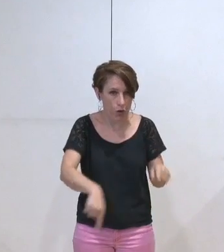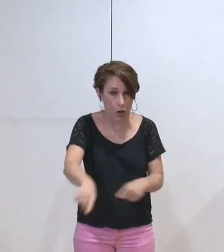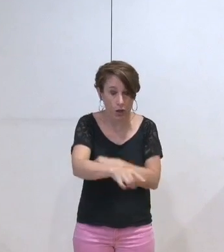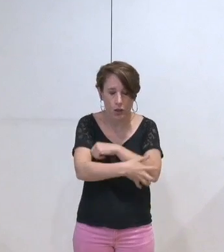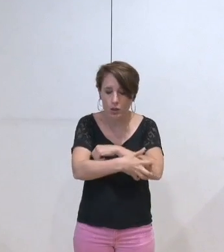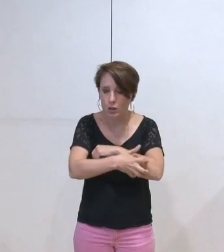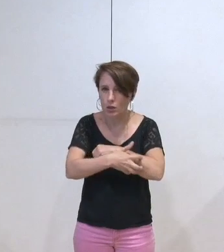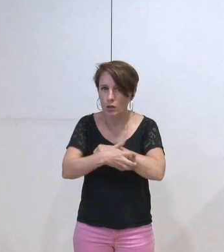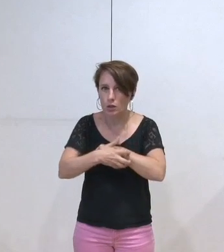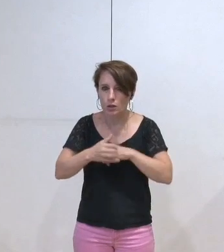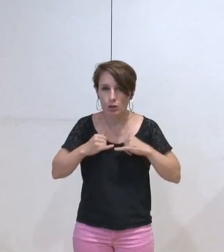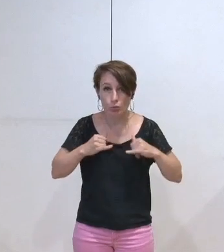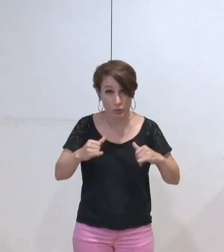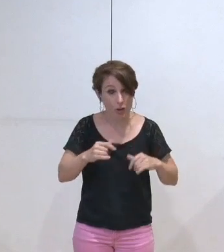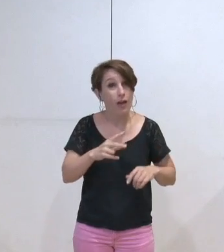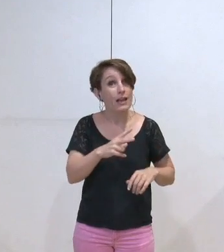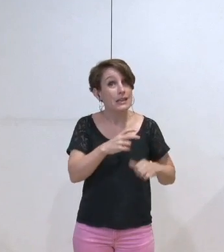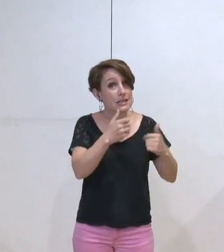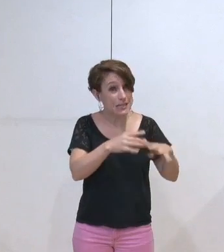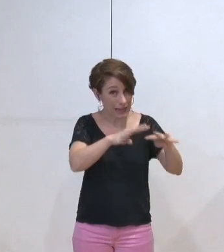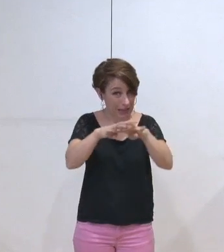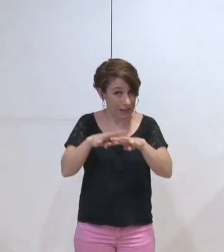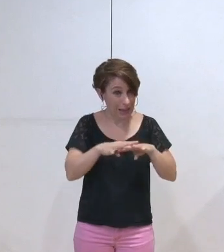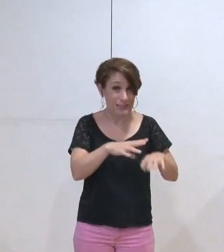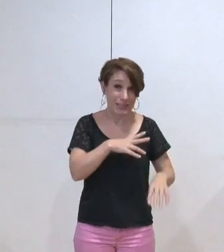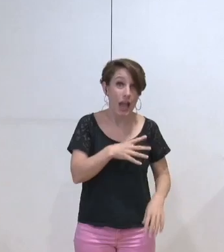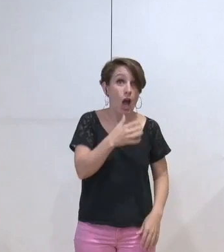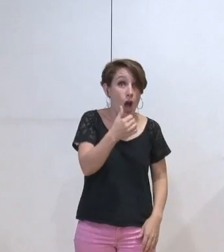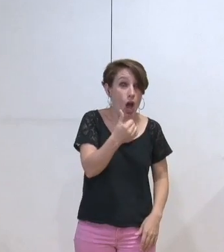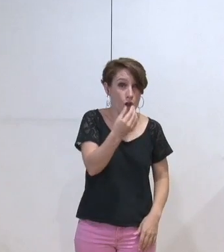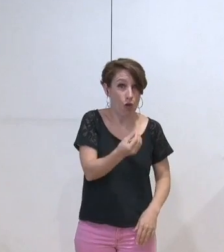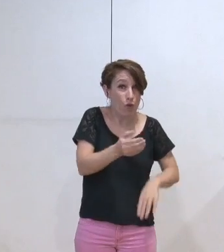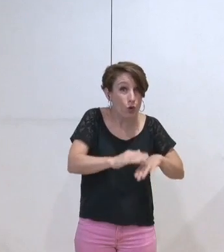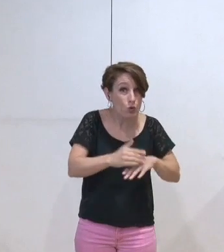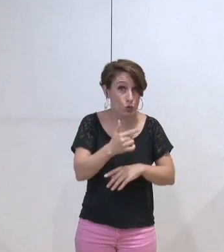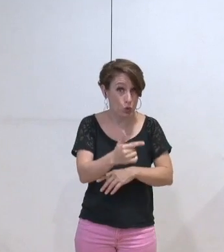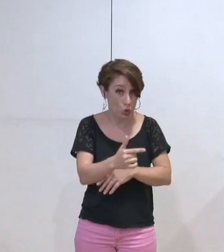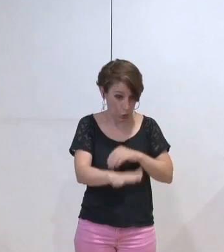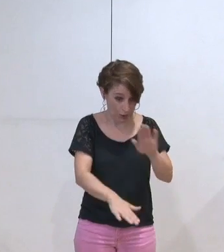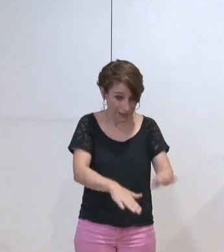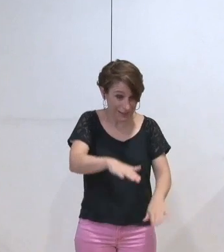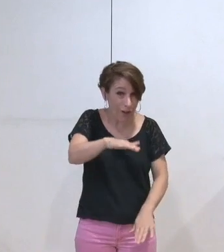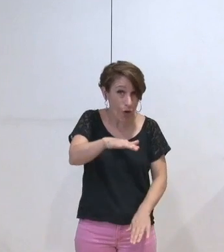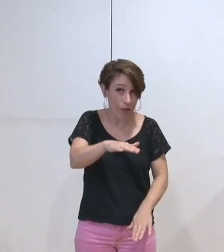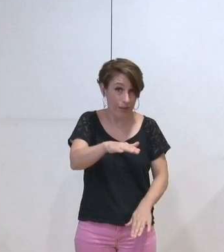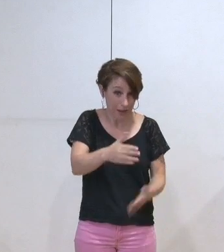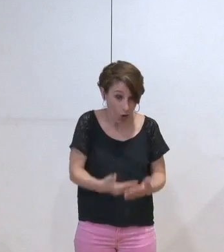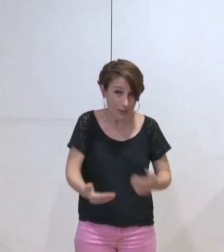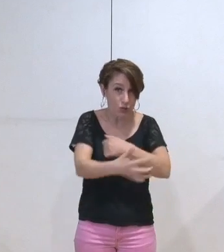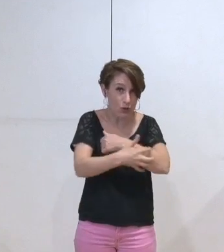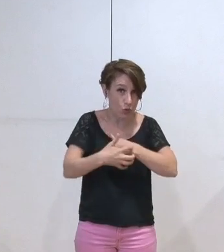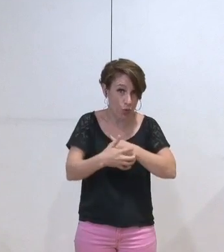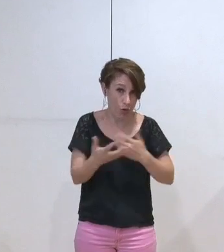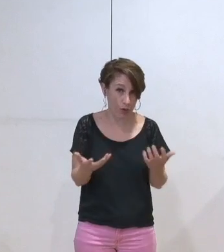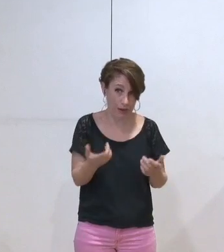secteurs de la ville sur plus d'un enfant sur de ou sur certains Iris qui grandissent aujourd'hui en situation de pauvreté donc avec un un revenu médian dans la